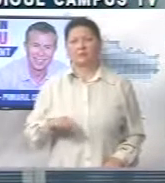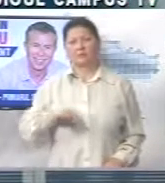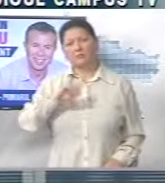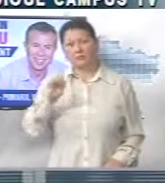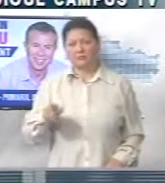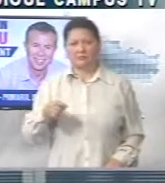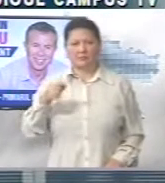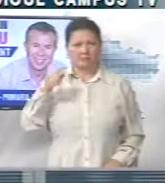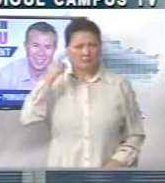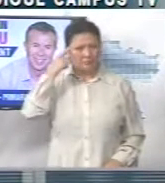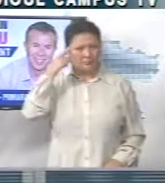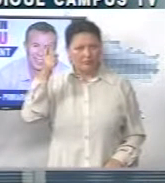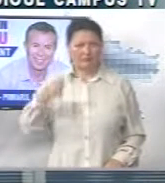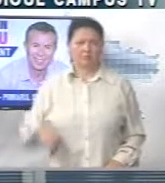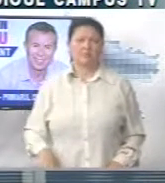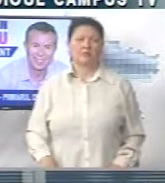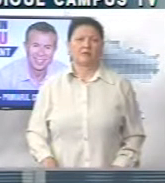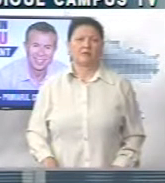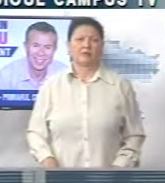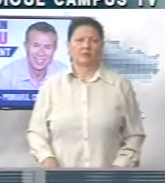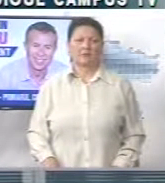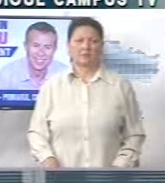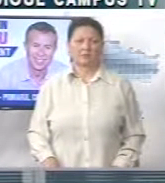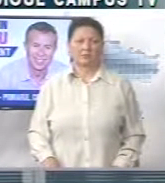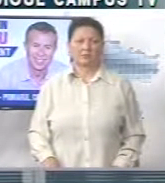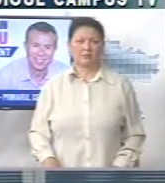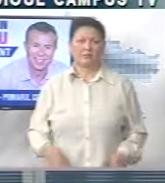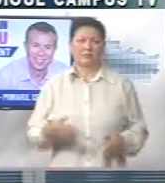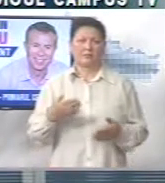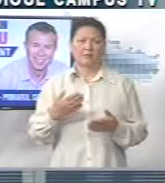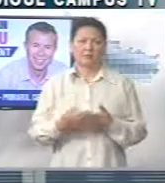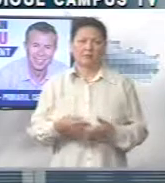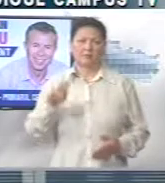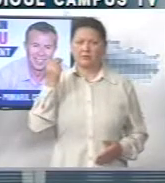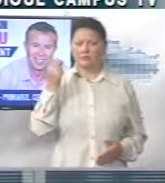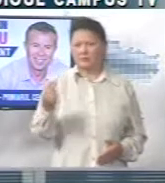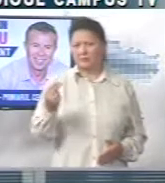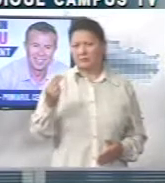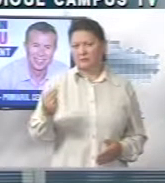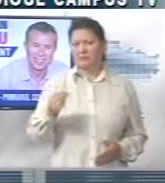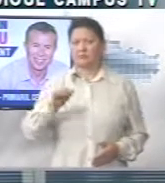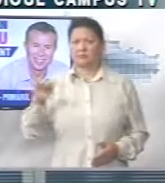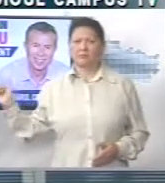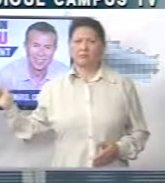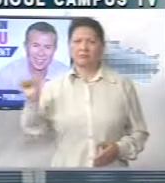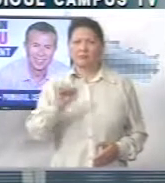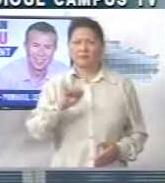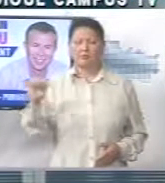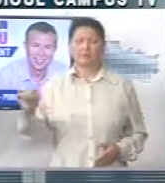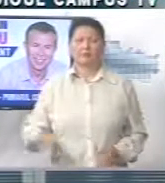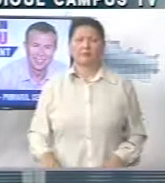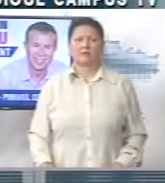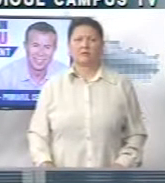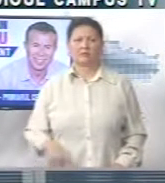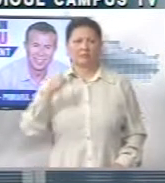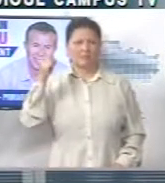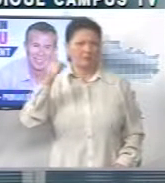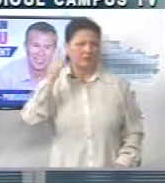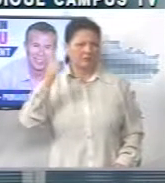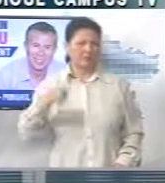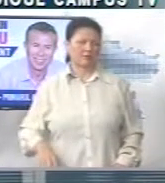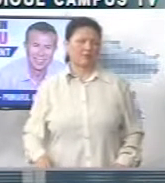punct de vedere al poluării, al siguranței în trafic, al creierii până la urmă acelui culoar pentru transportul public prin